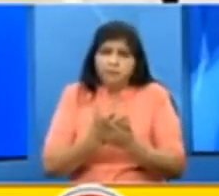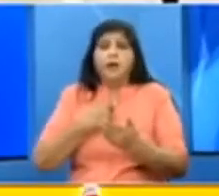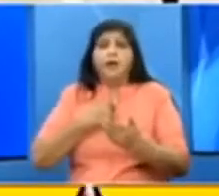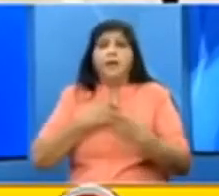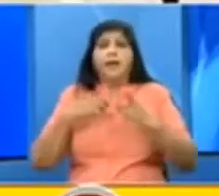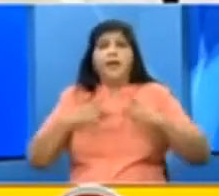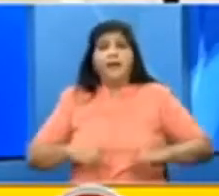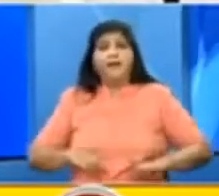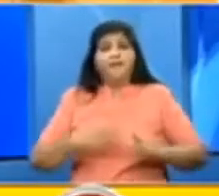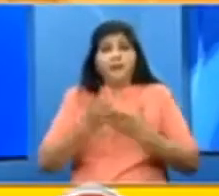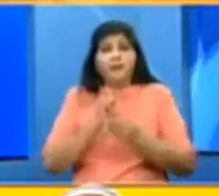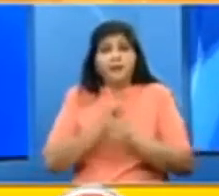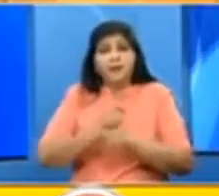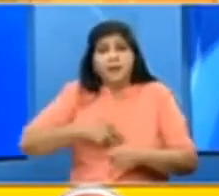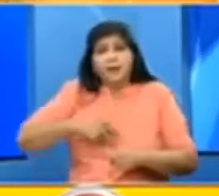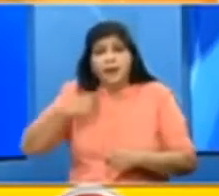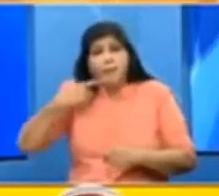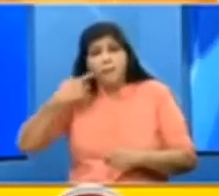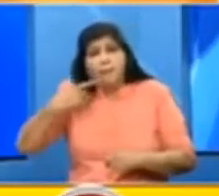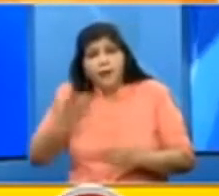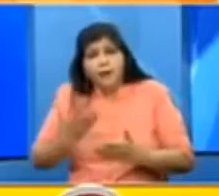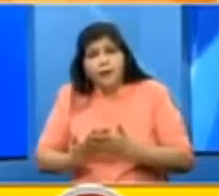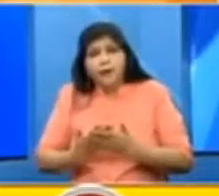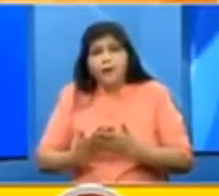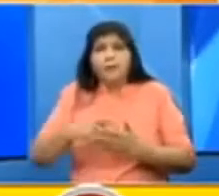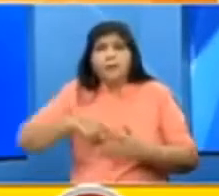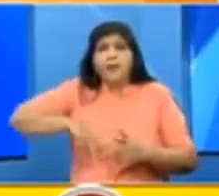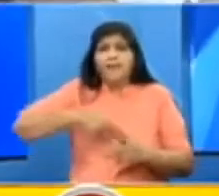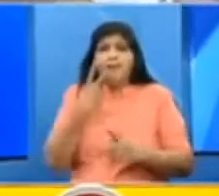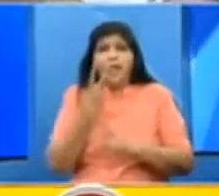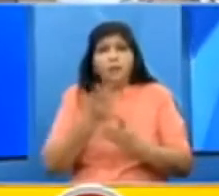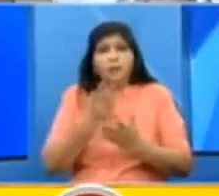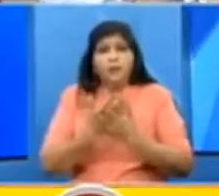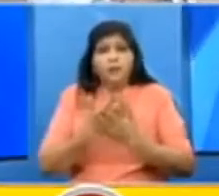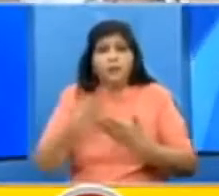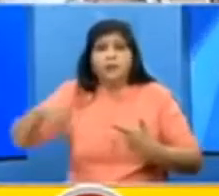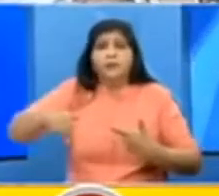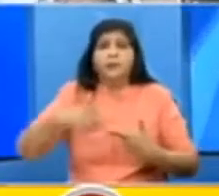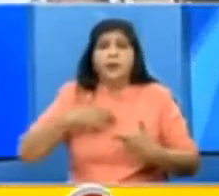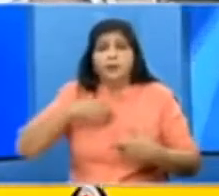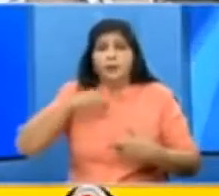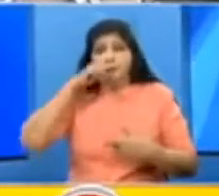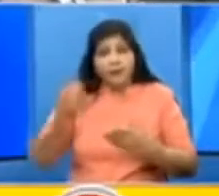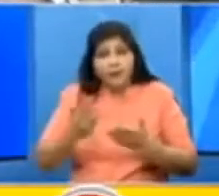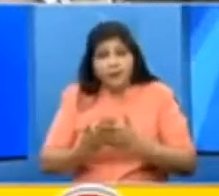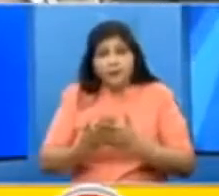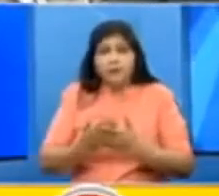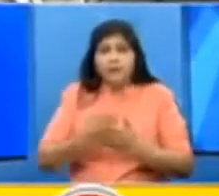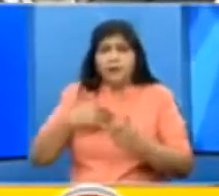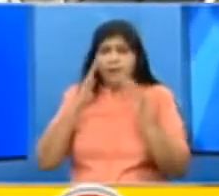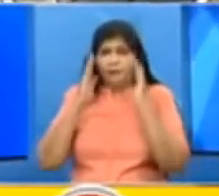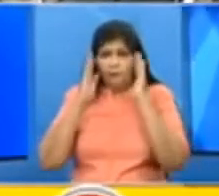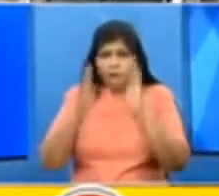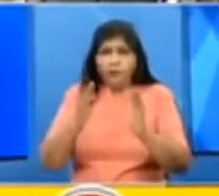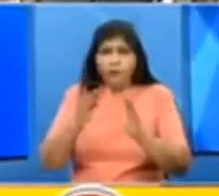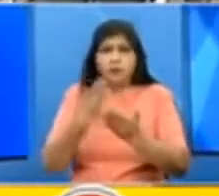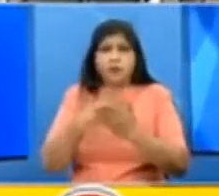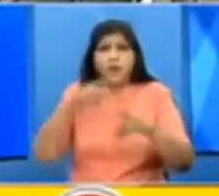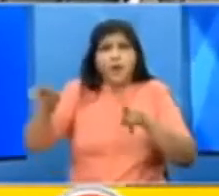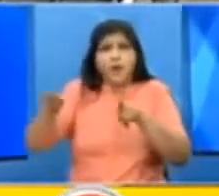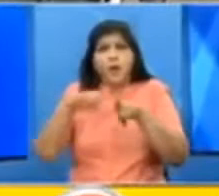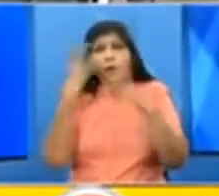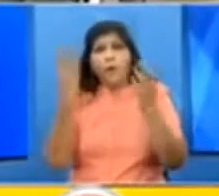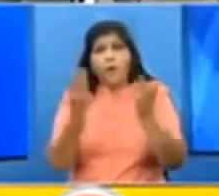व्यवहार, हमारी वाणी, हमारे बयान, हमारी मर्यादा, हमारे लक्ष्य, सभी कसौटी में